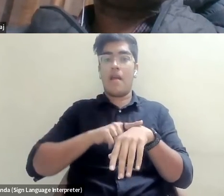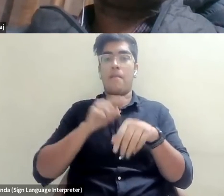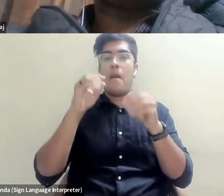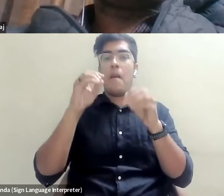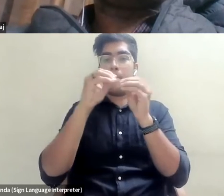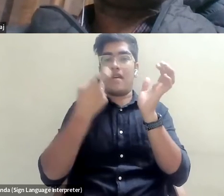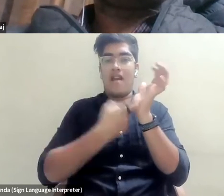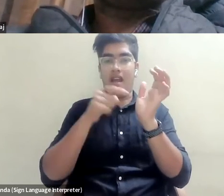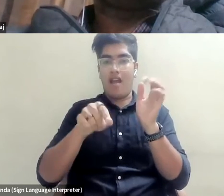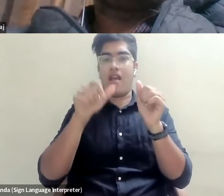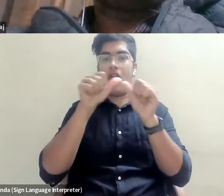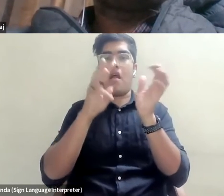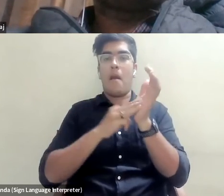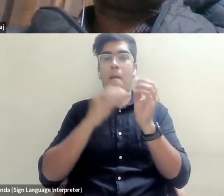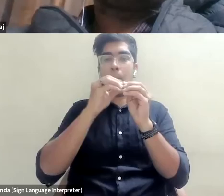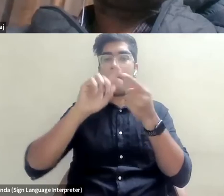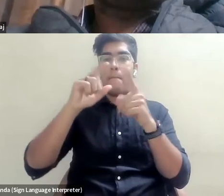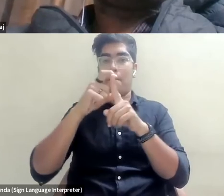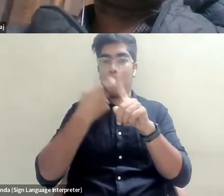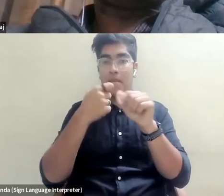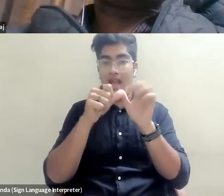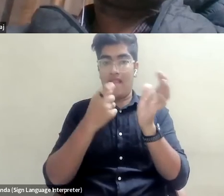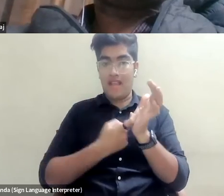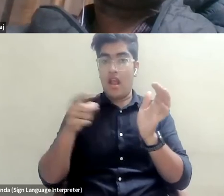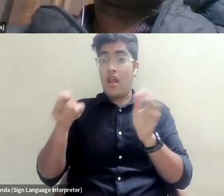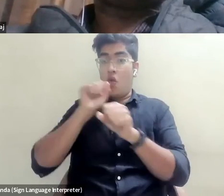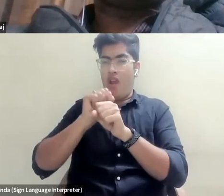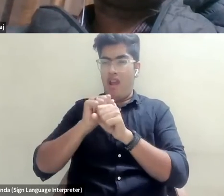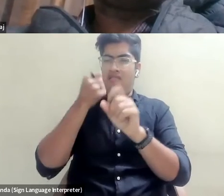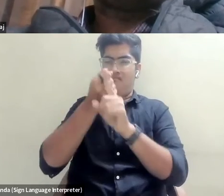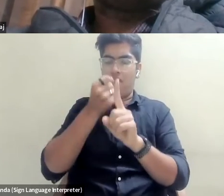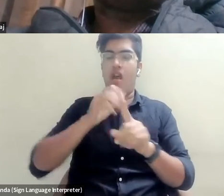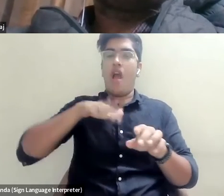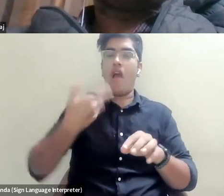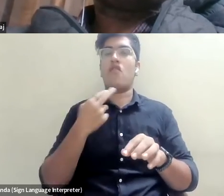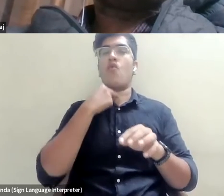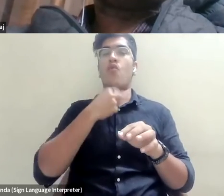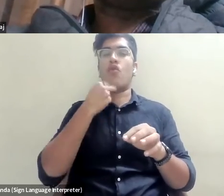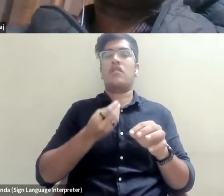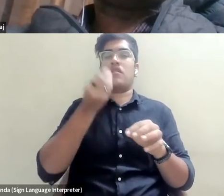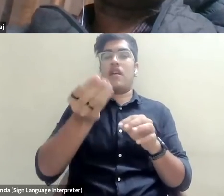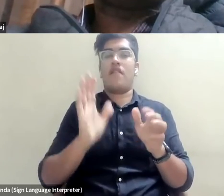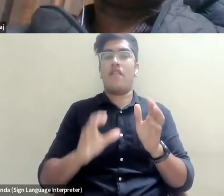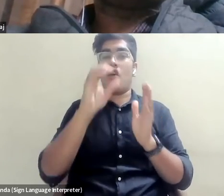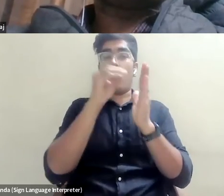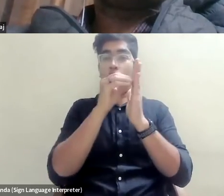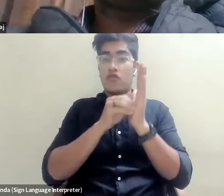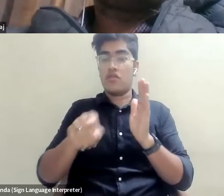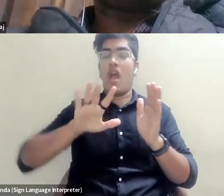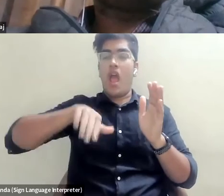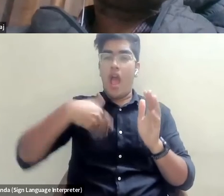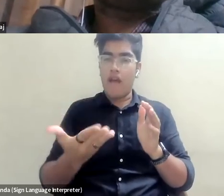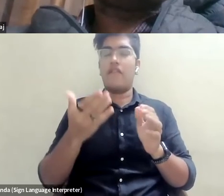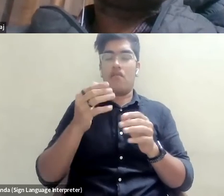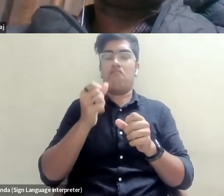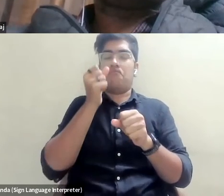आवाज, ये वॉइस जो है वो मिला, और कॉन्स्टिट्यूशन की वजह से थोड़ा बहुत ये गवर्नेंस में